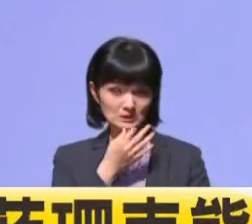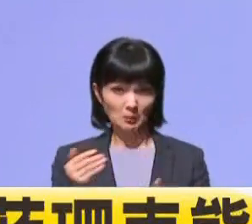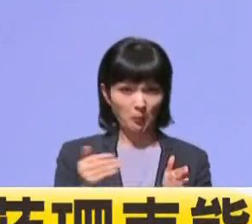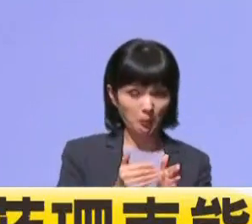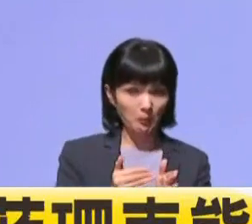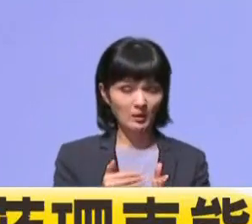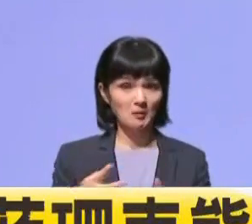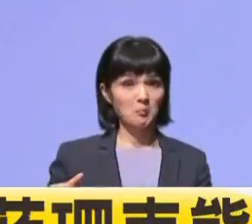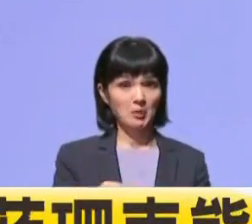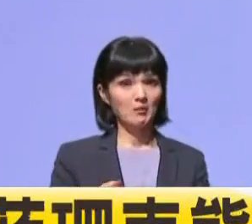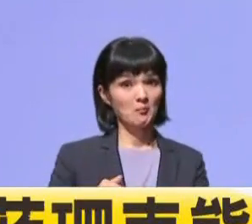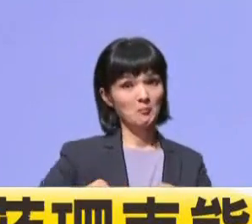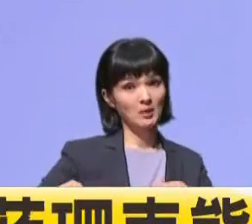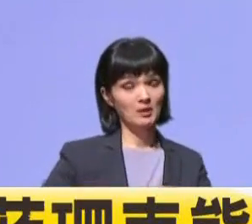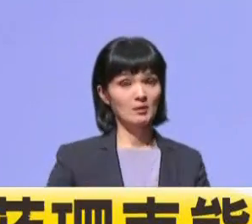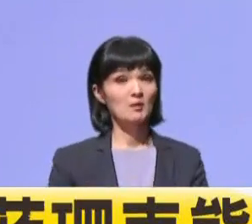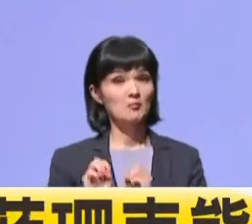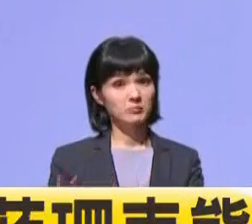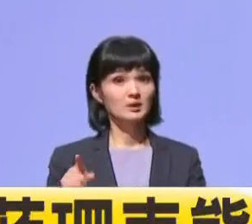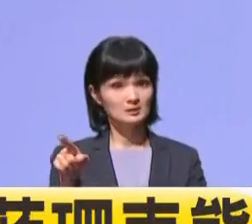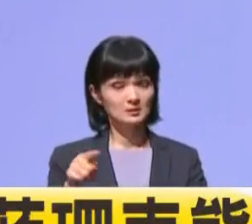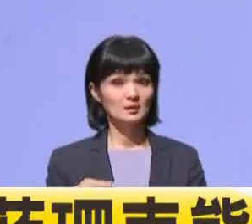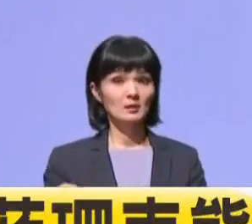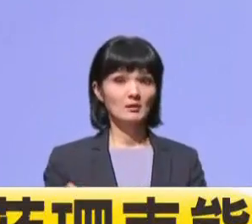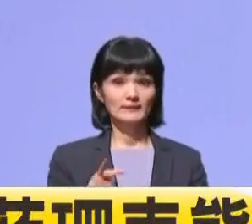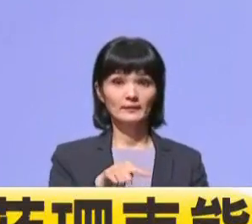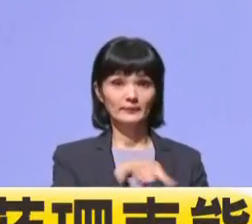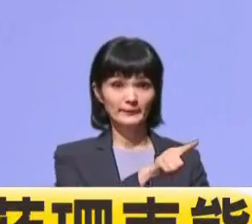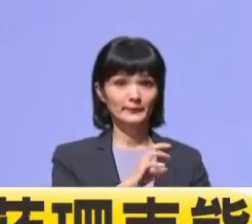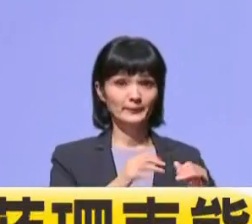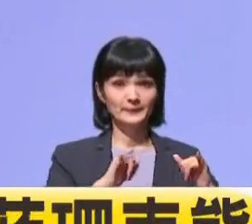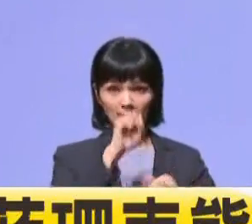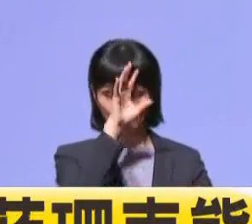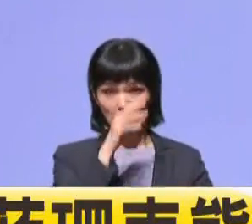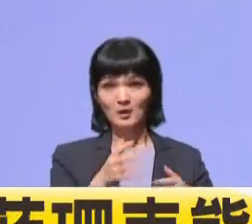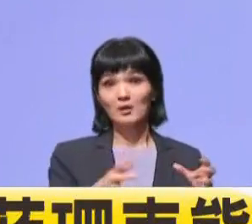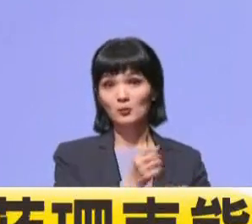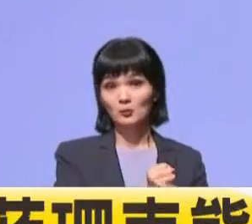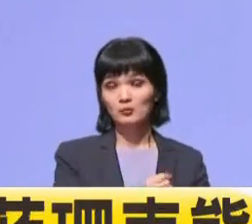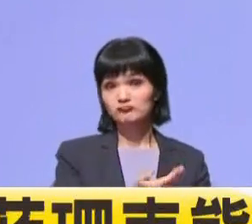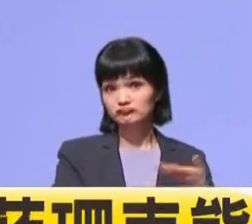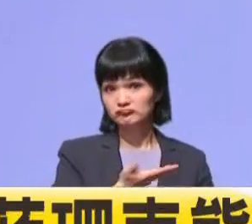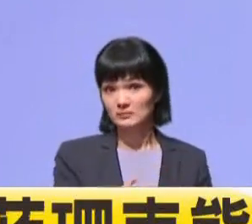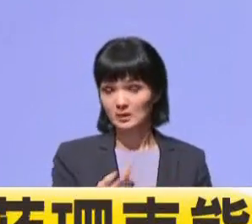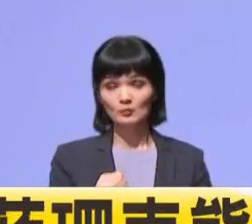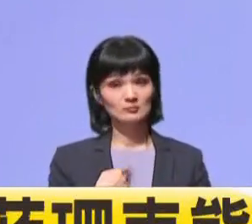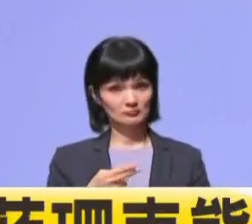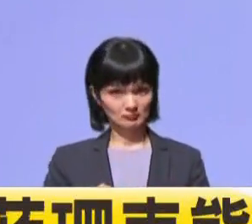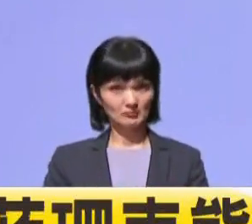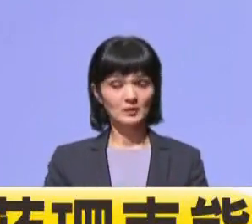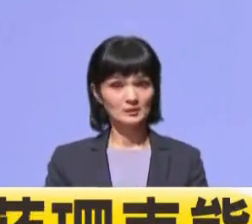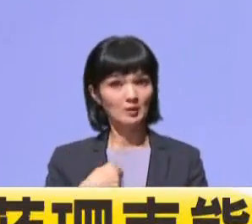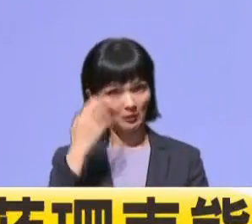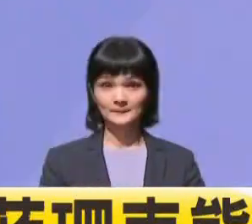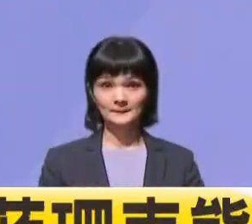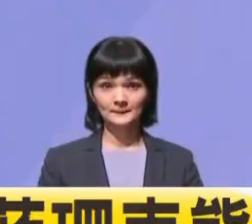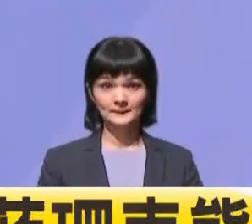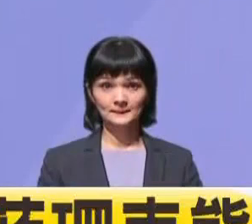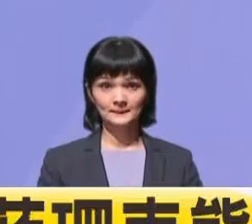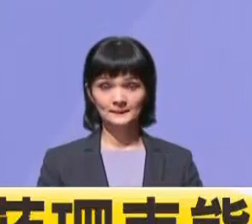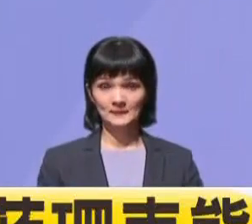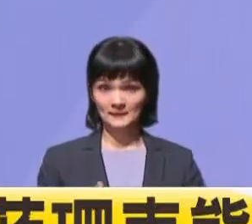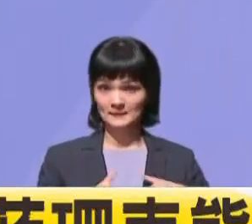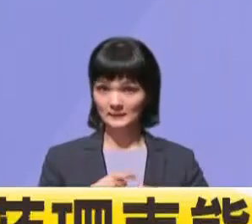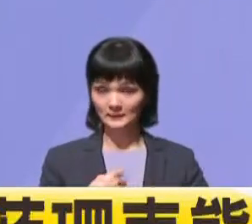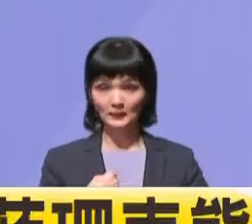切割你、弃保你，而去跟国民党合作交换？不过我还是要声明，我相信柯市长是不会这样做。 心